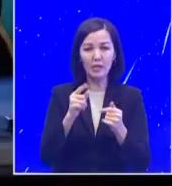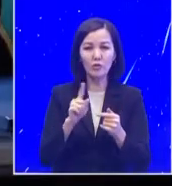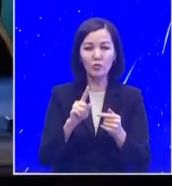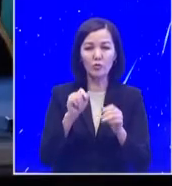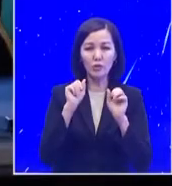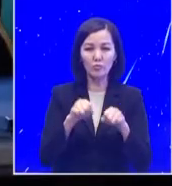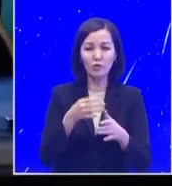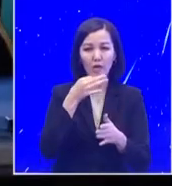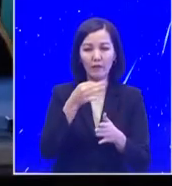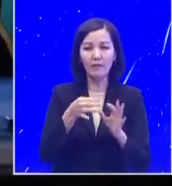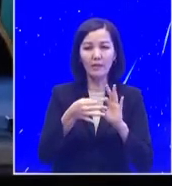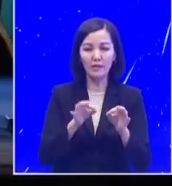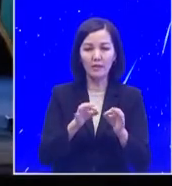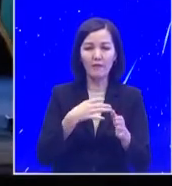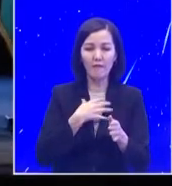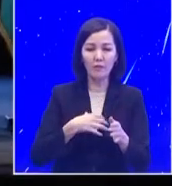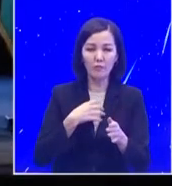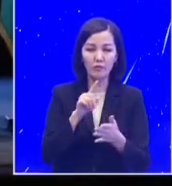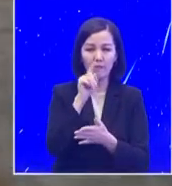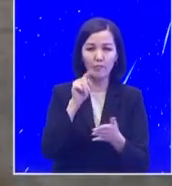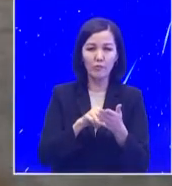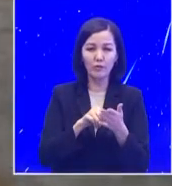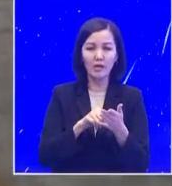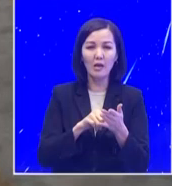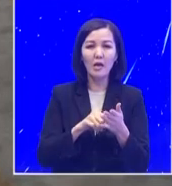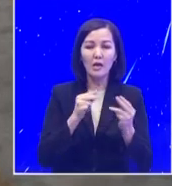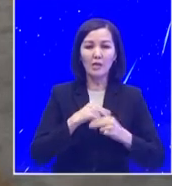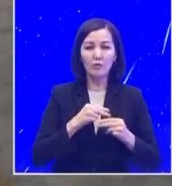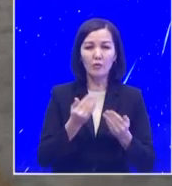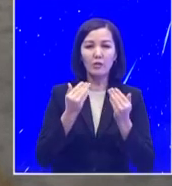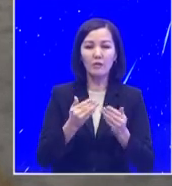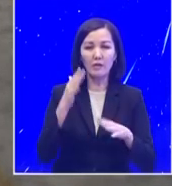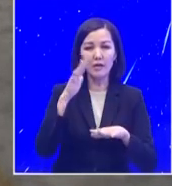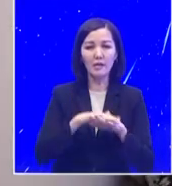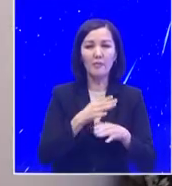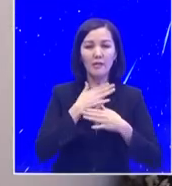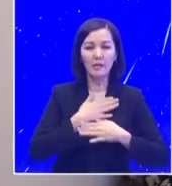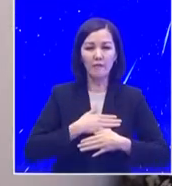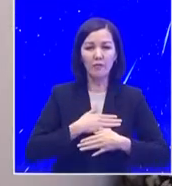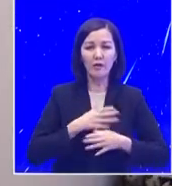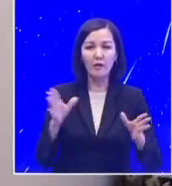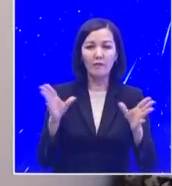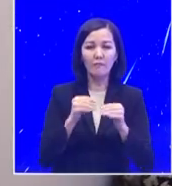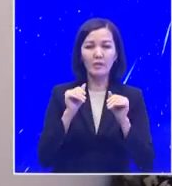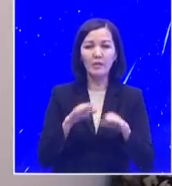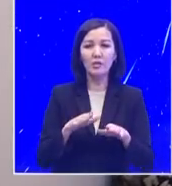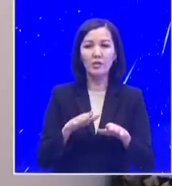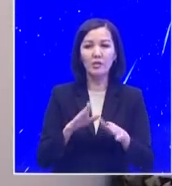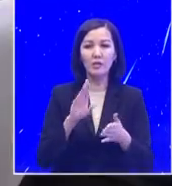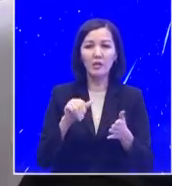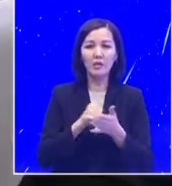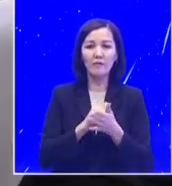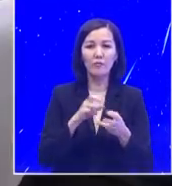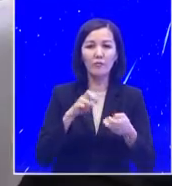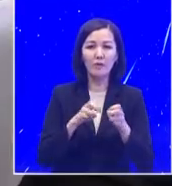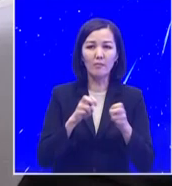можно получить ответы на волнующие вопросы. Работой нынешнего акима Хава довольна. Вместе они смогли решить самую главную